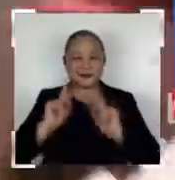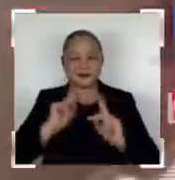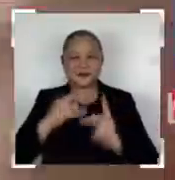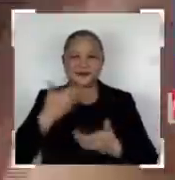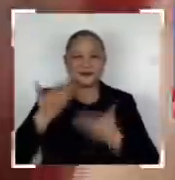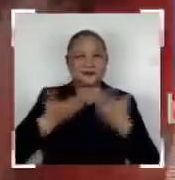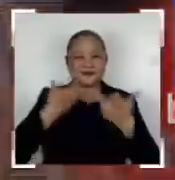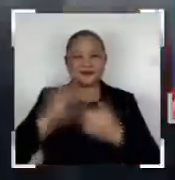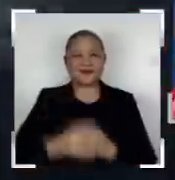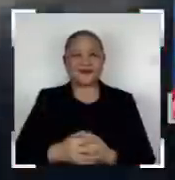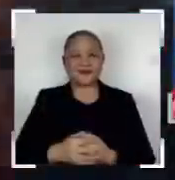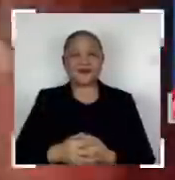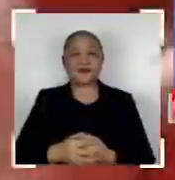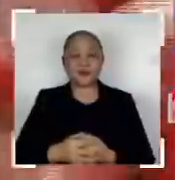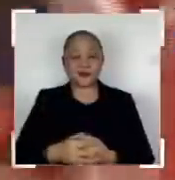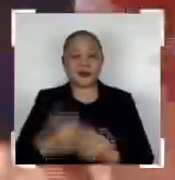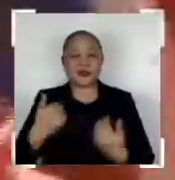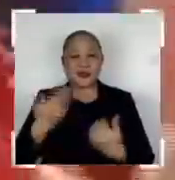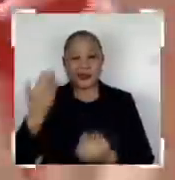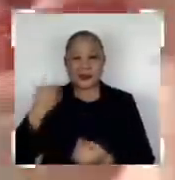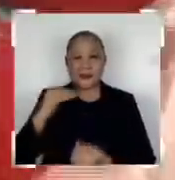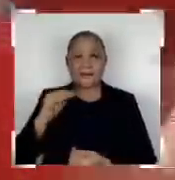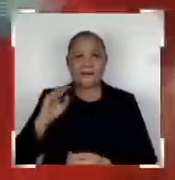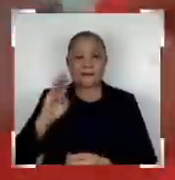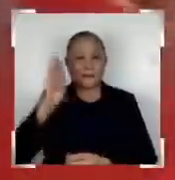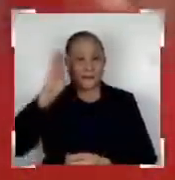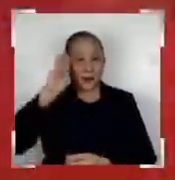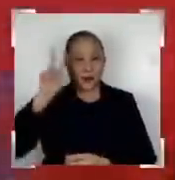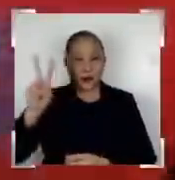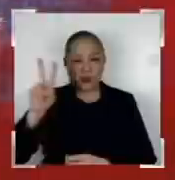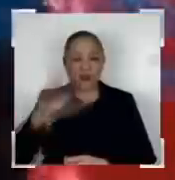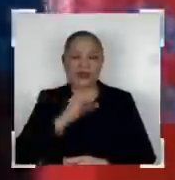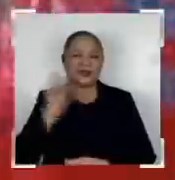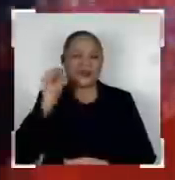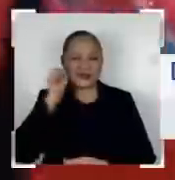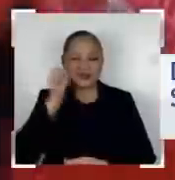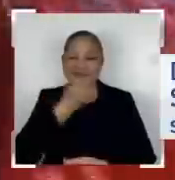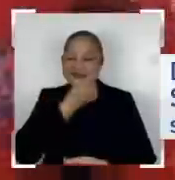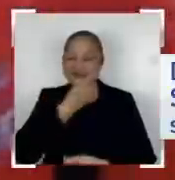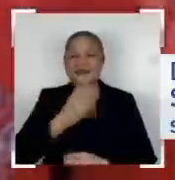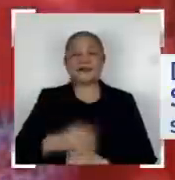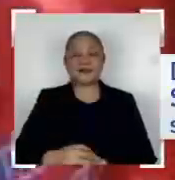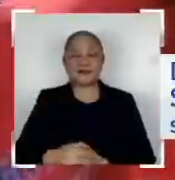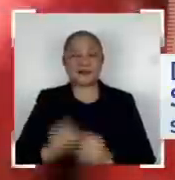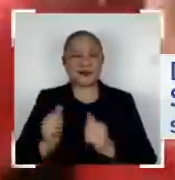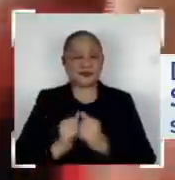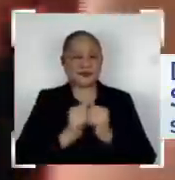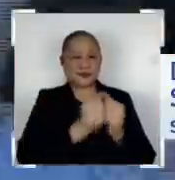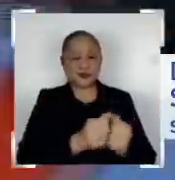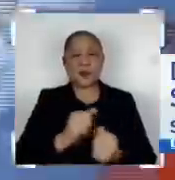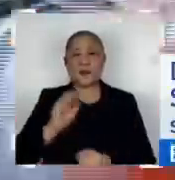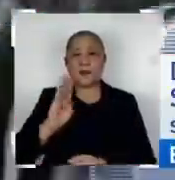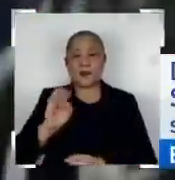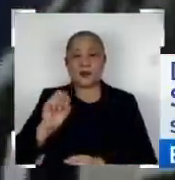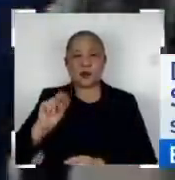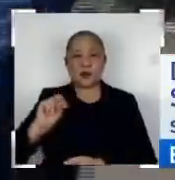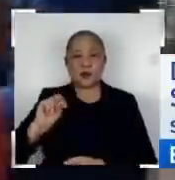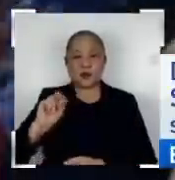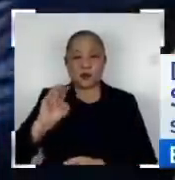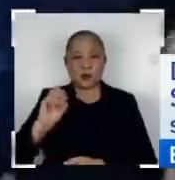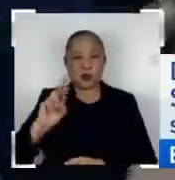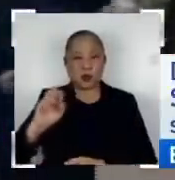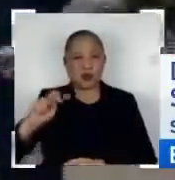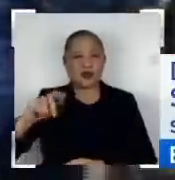Nagtungo si dating Senador Bongbong Marcos at katandem na si Davao City Mayor Sara Duterte sa Borongan Eastern Samar. Sinalubong sila